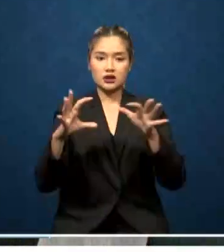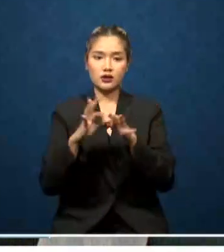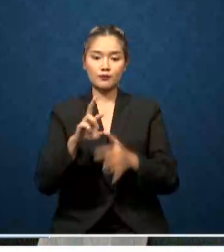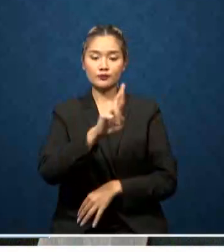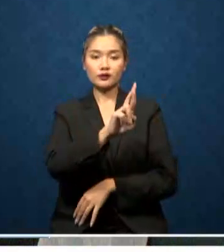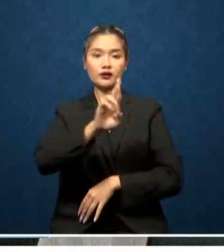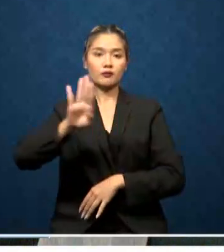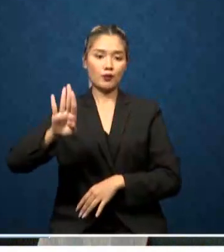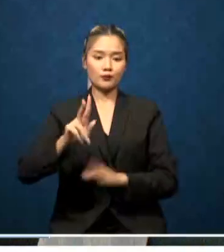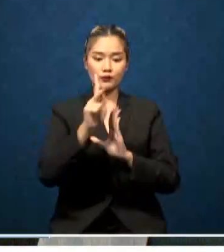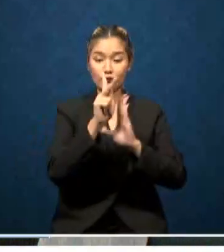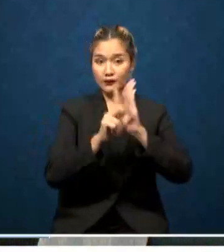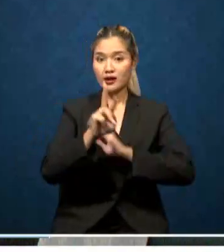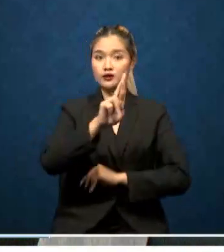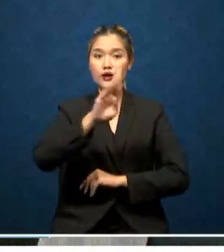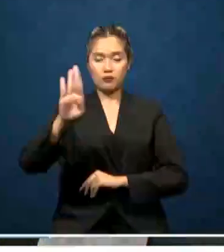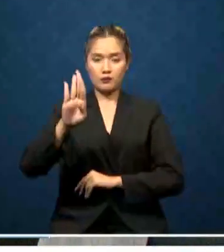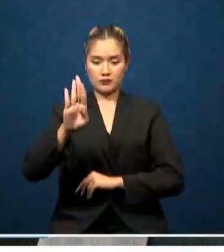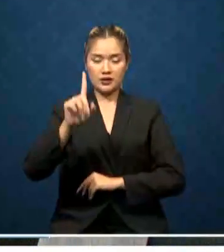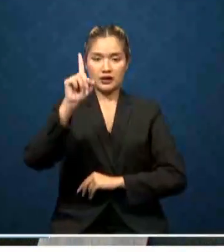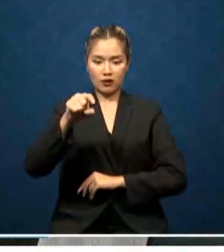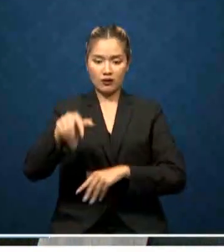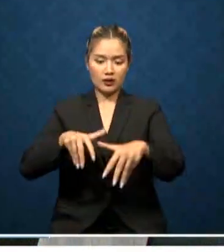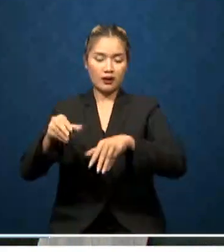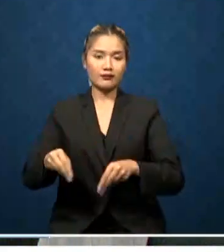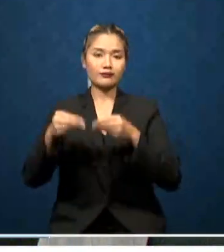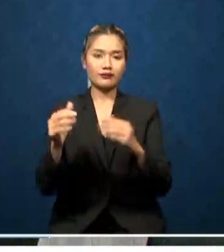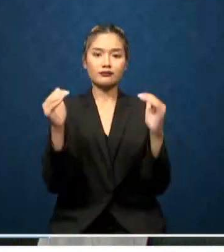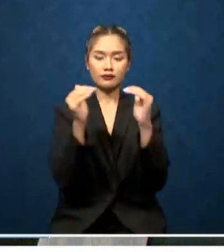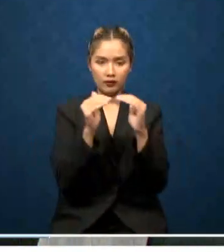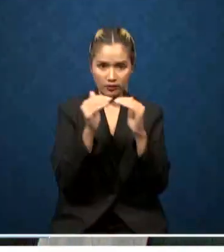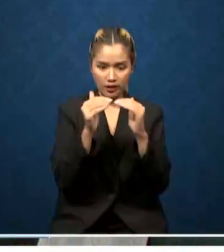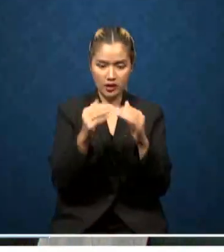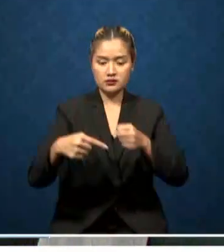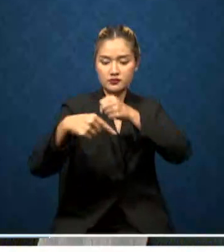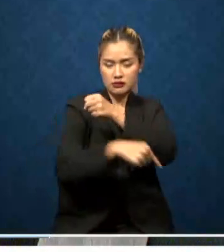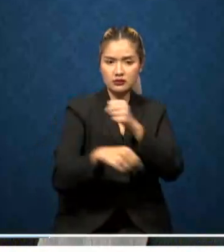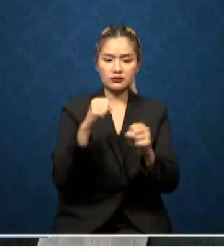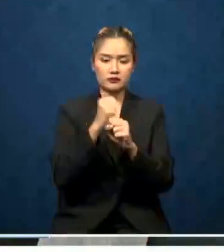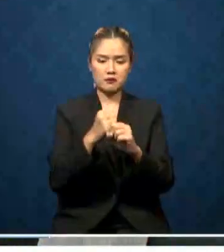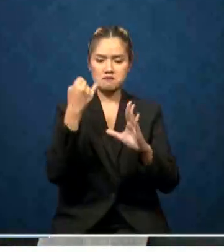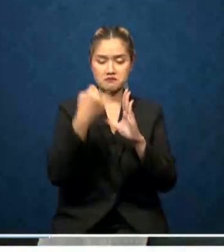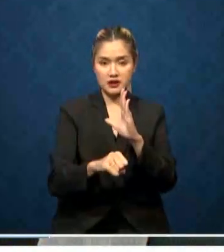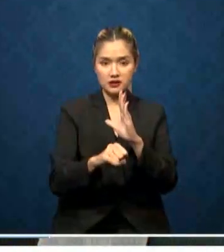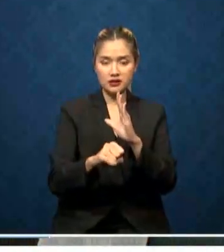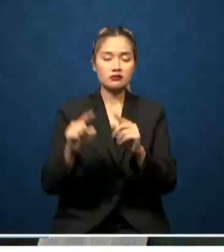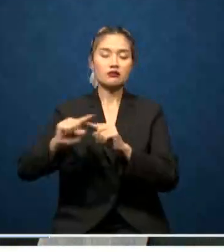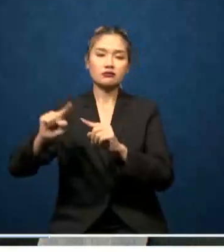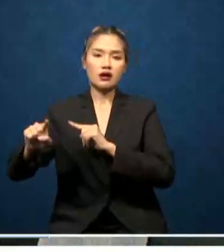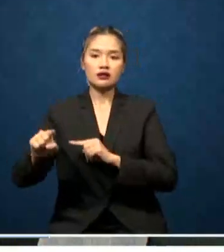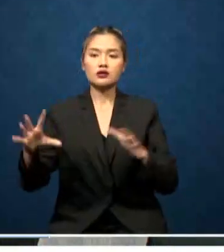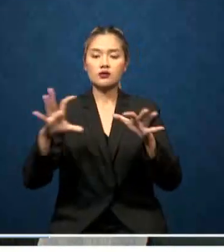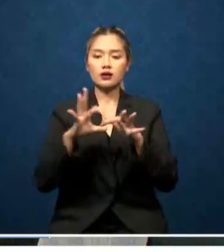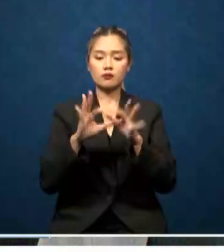บบความเป็นธรรมให้กับประชาชนไม่ว่าจะเป็นกฎหมายเกี่ยวกับการทุจริตประพฤติมิชอบหรือกฎหมายเกี่ยวกับการบริหาร